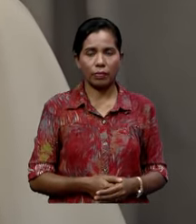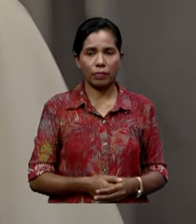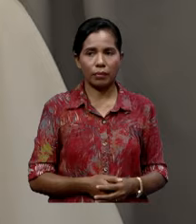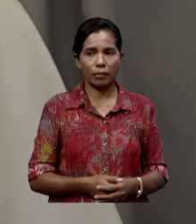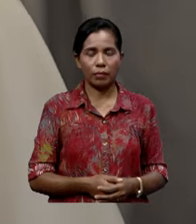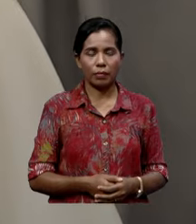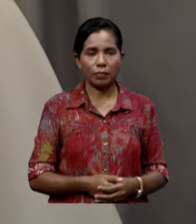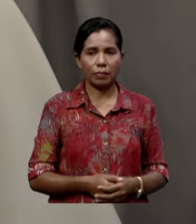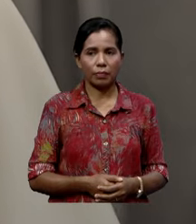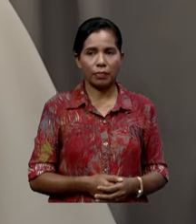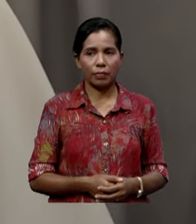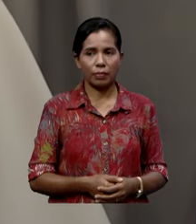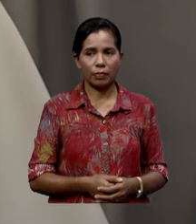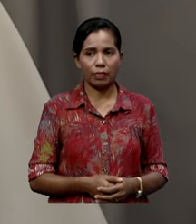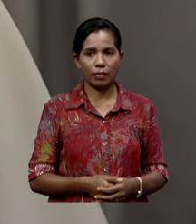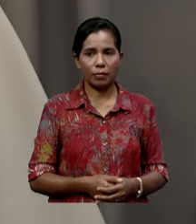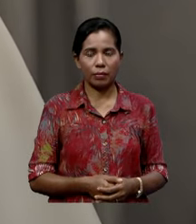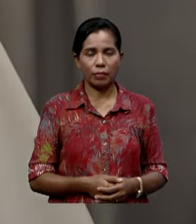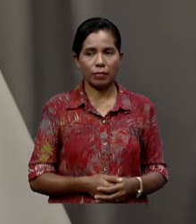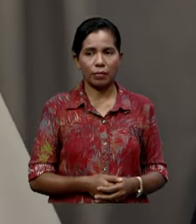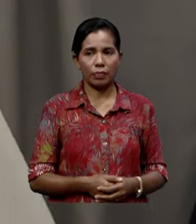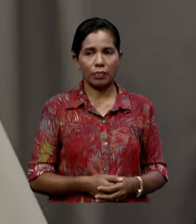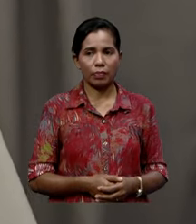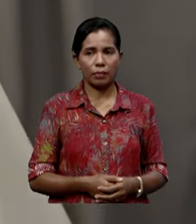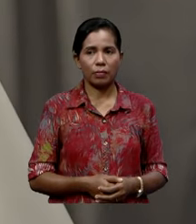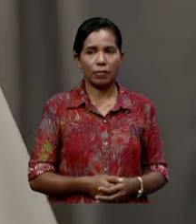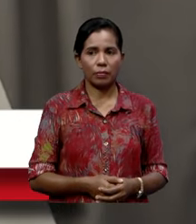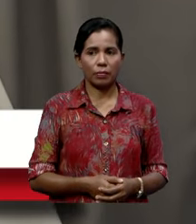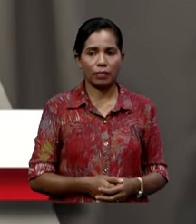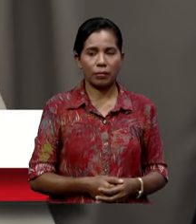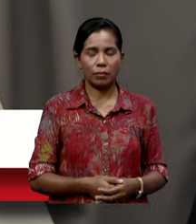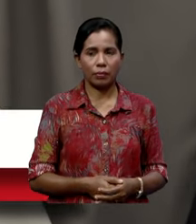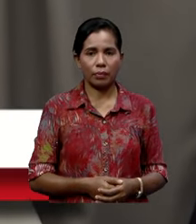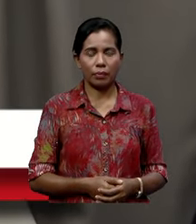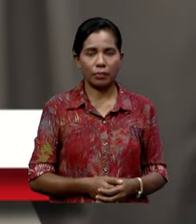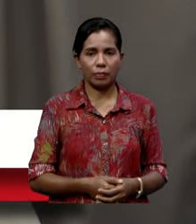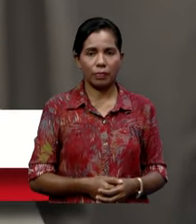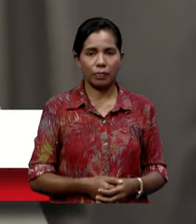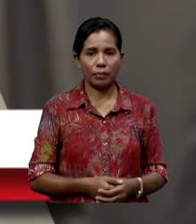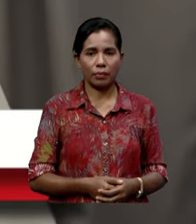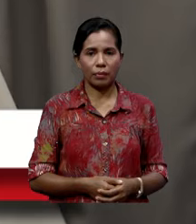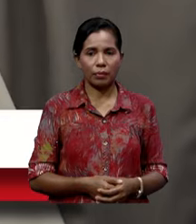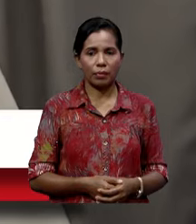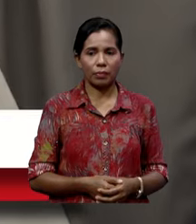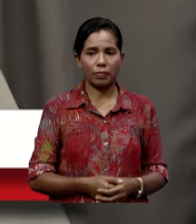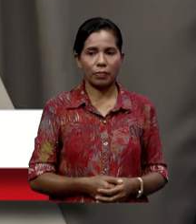compagnia, grazie tante. E poi ci rivedremo in questo volo